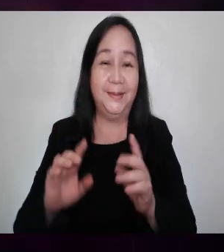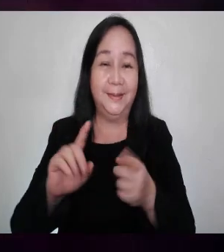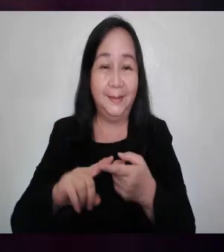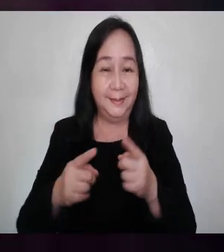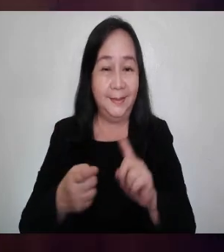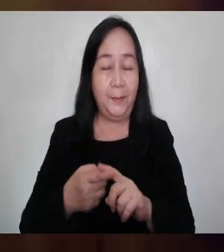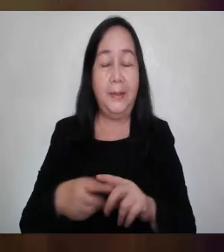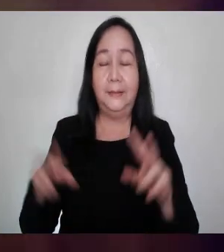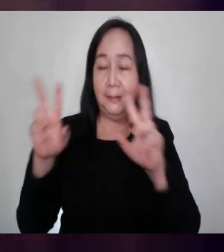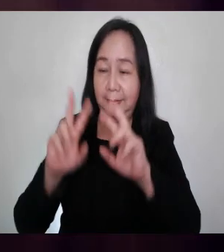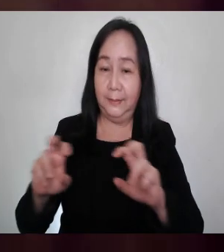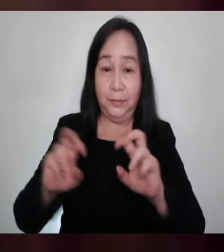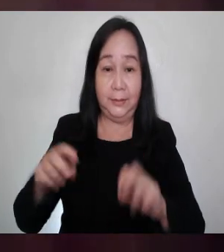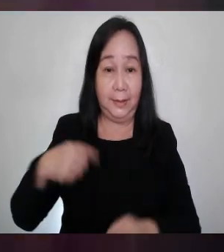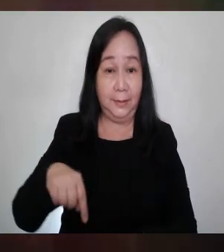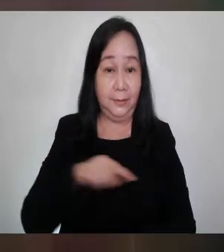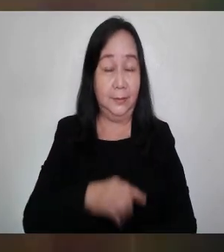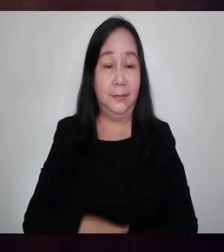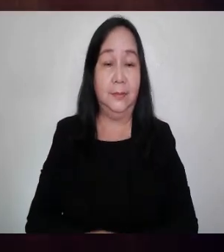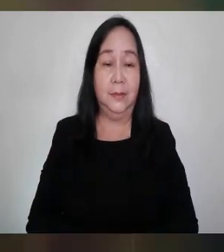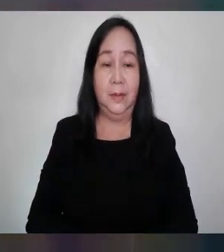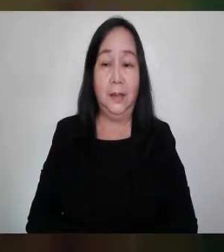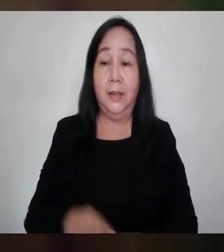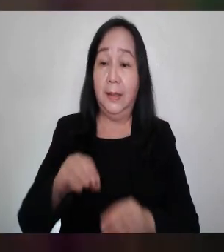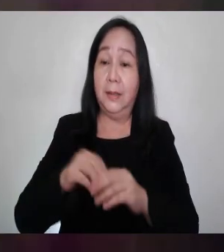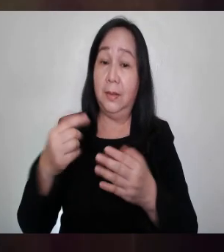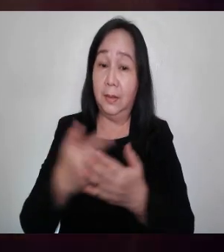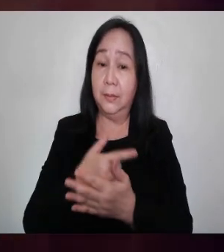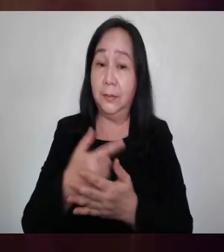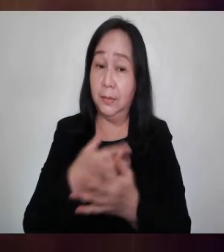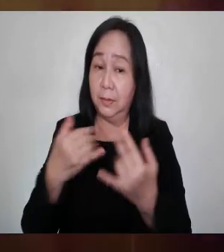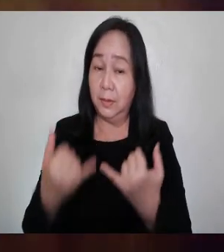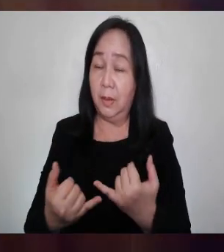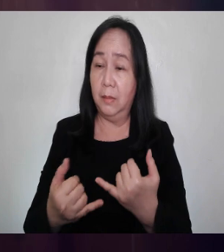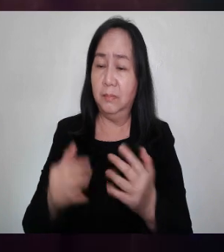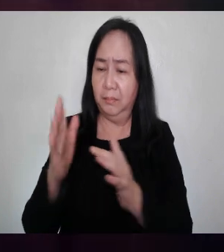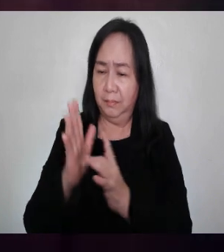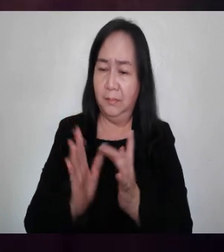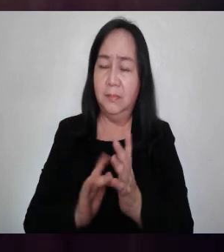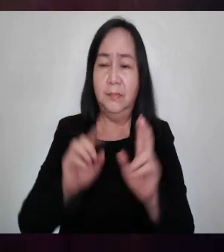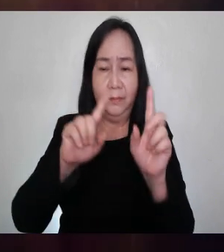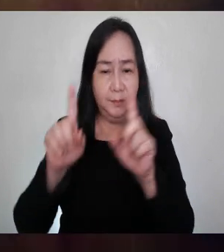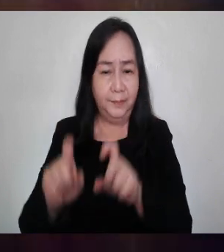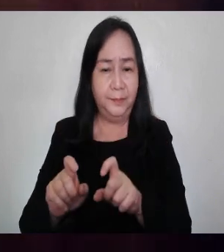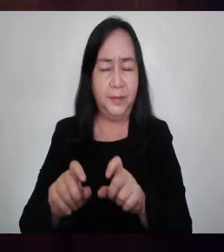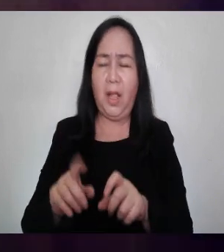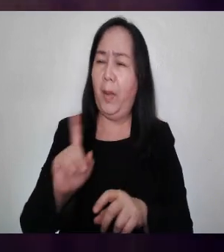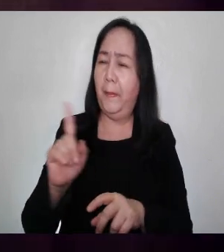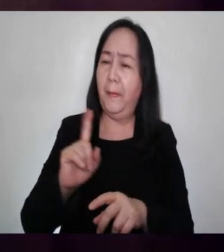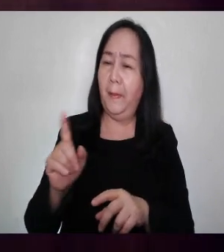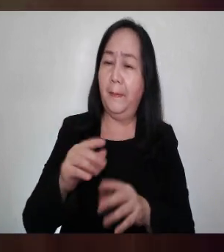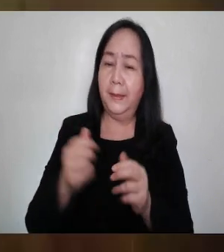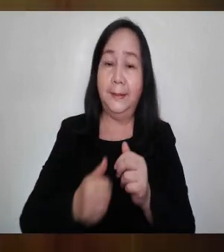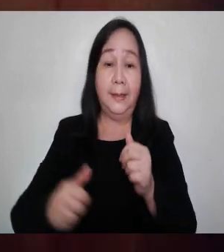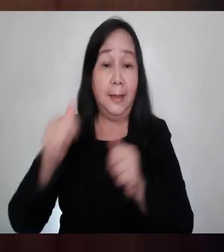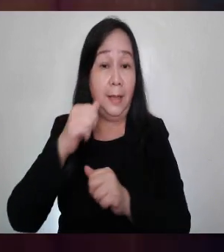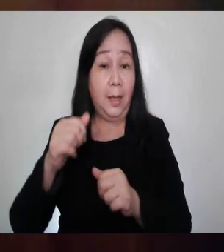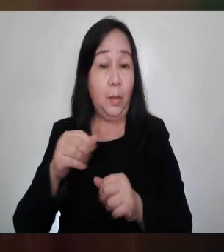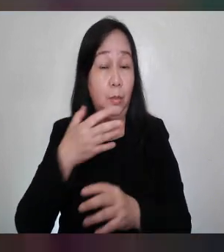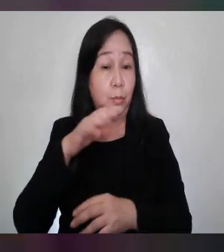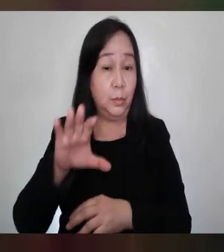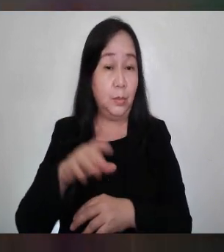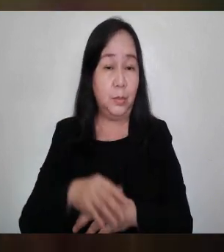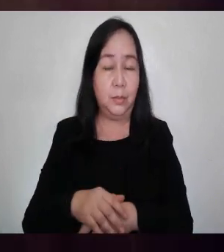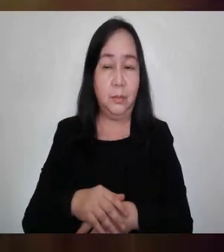Teka muna mga kapatid, magnilay muna tayo. Sa Ebanghelyo ngayon, tinanong ni Jesus kung ano ang pinakamahalagang utos.